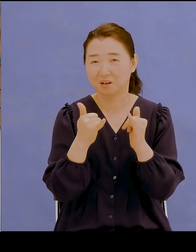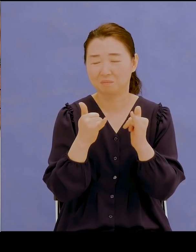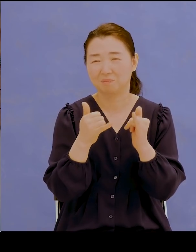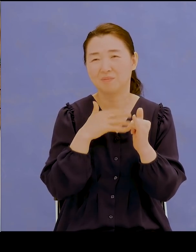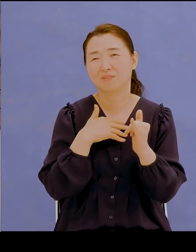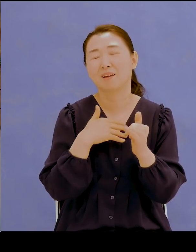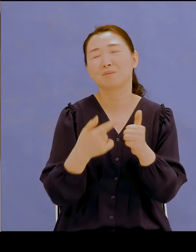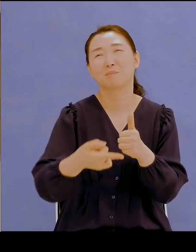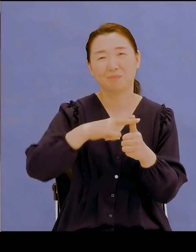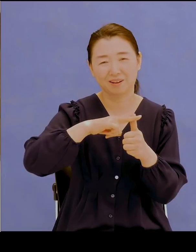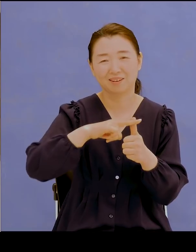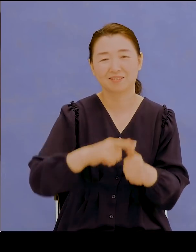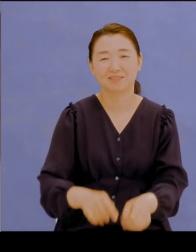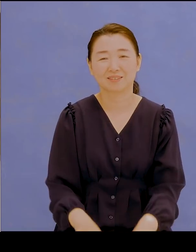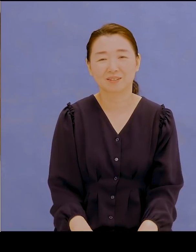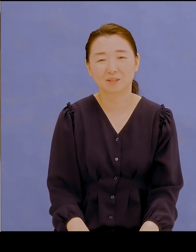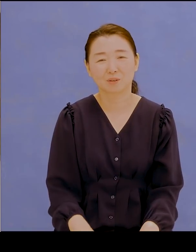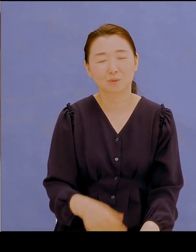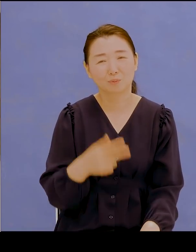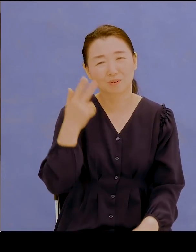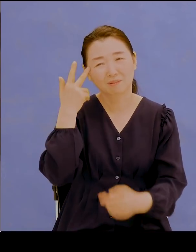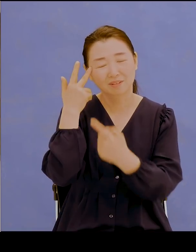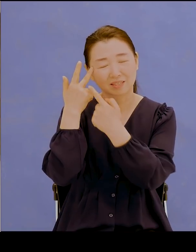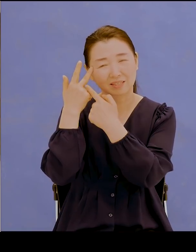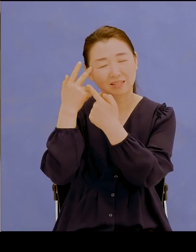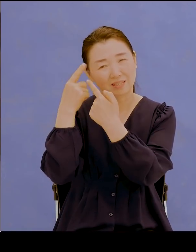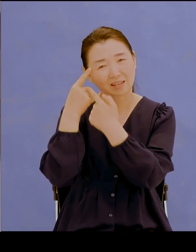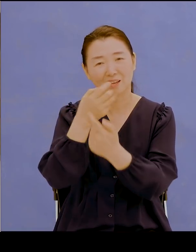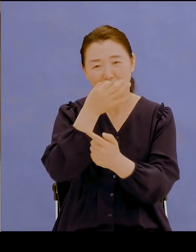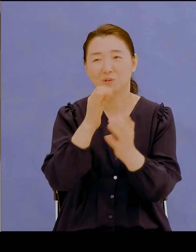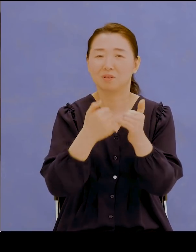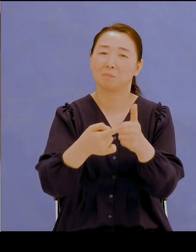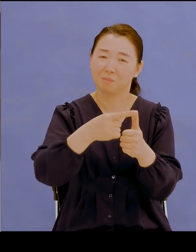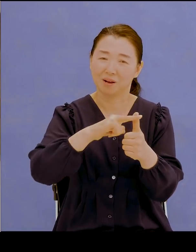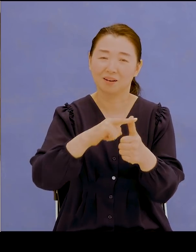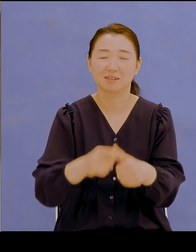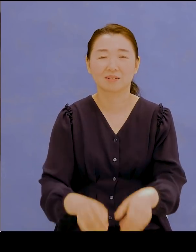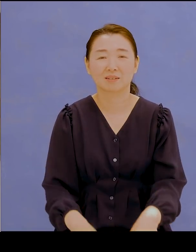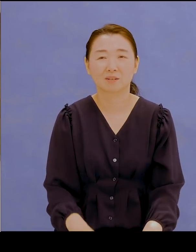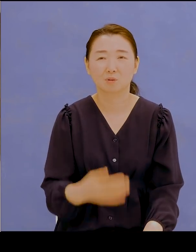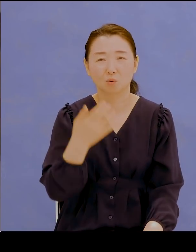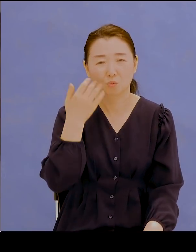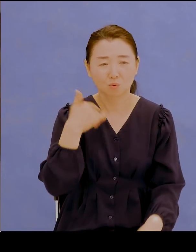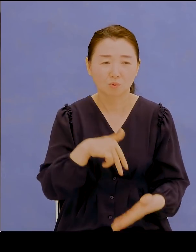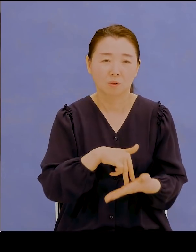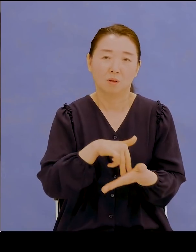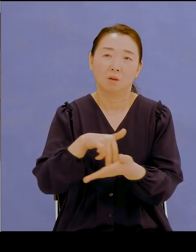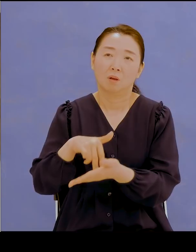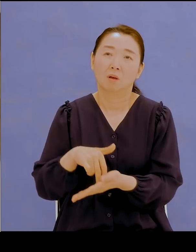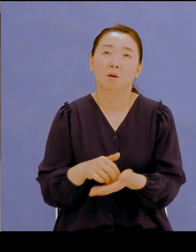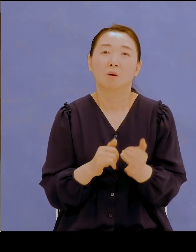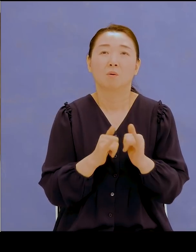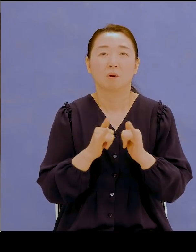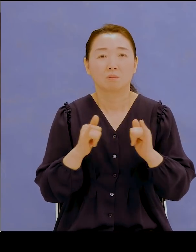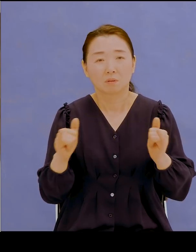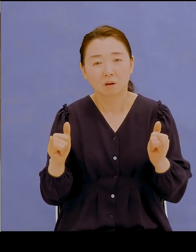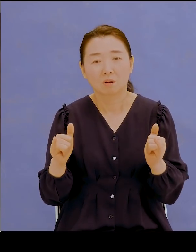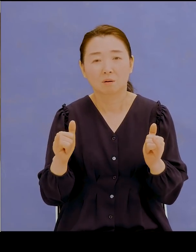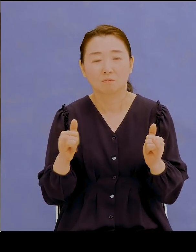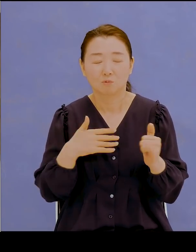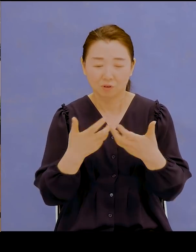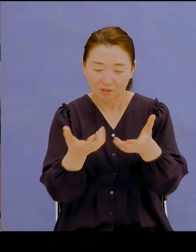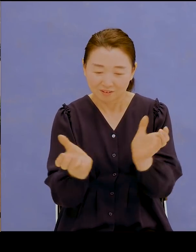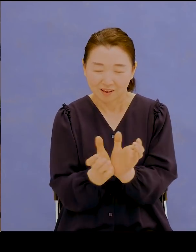분들이나 네. 아니면 뭐 정신적으로 그리고 어떤 사람은 너무 외로워서 몸부림치는 사람들 네, 네. 그런 사람들을